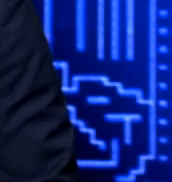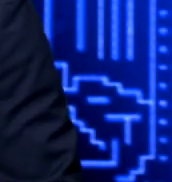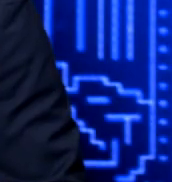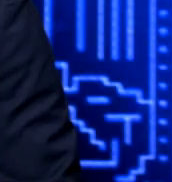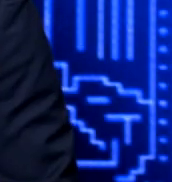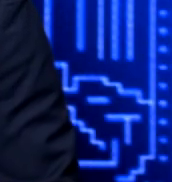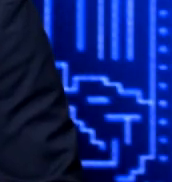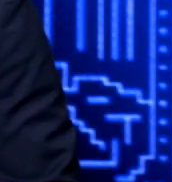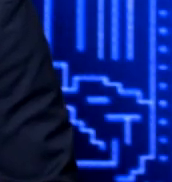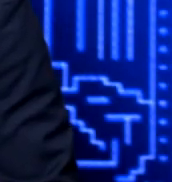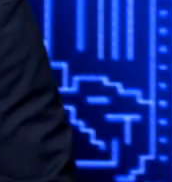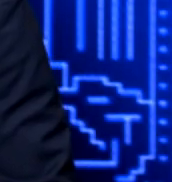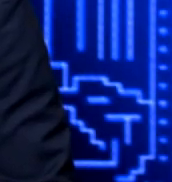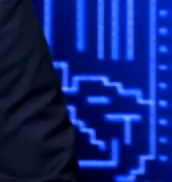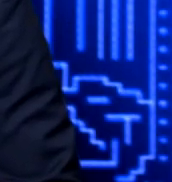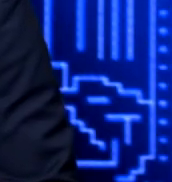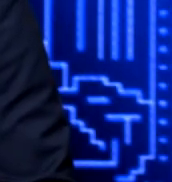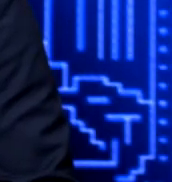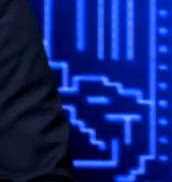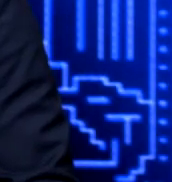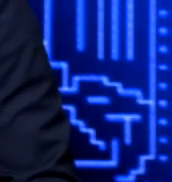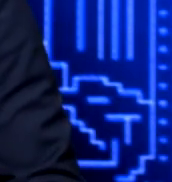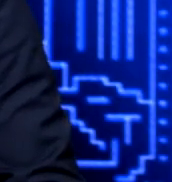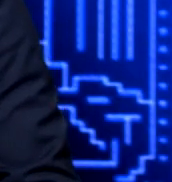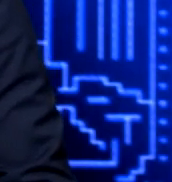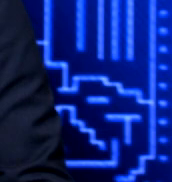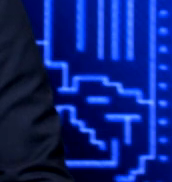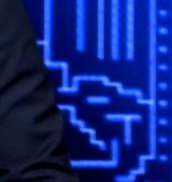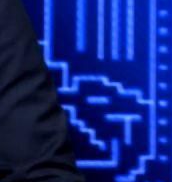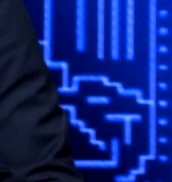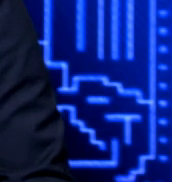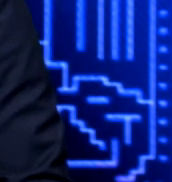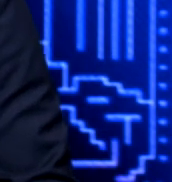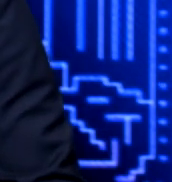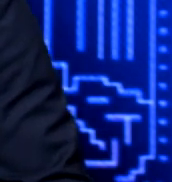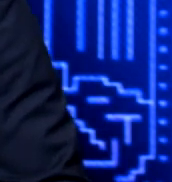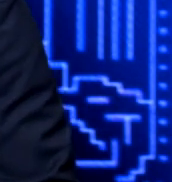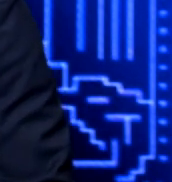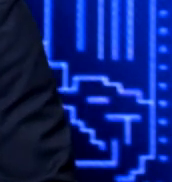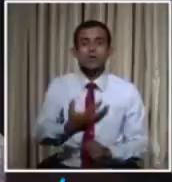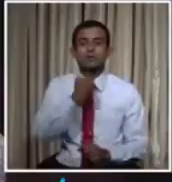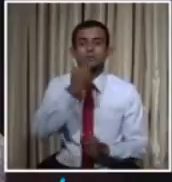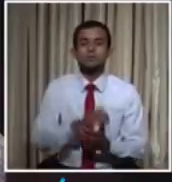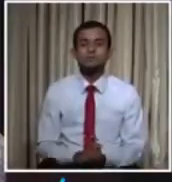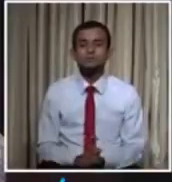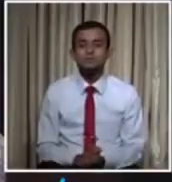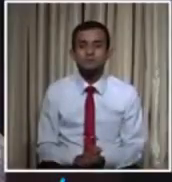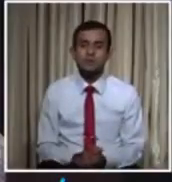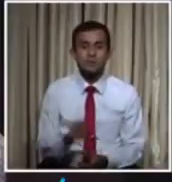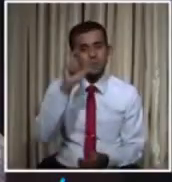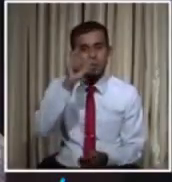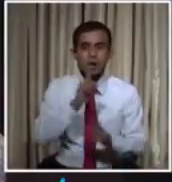අපි අලෙත් විපක්ෂ නායක සජිත් ප්‍රේමදාස මහතා පාර්ලිමේන්තුවේ අයවැය විවාදිත දැක් වූ අදහස් වෙතටයි යොමු වන්න සූදානම. දැන් බලන්න